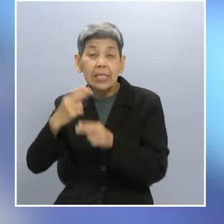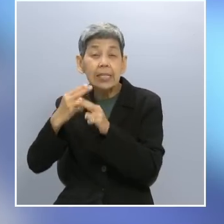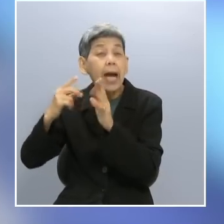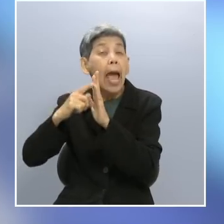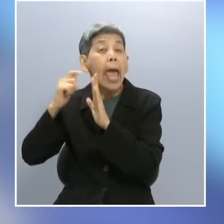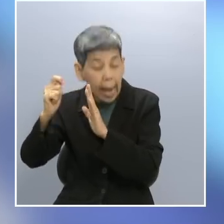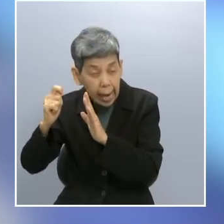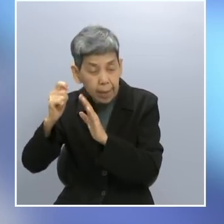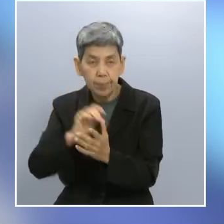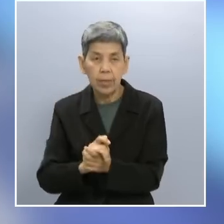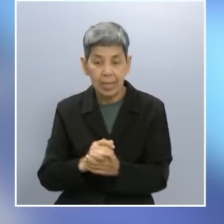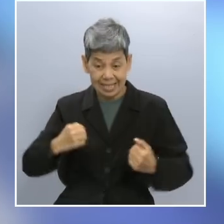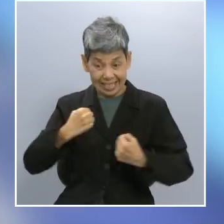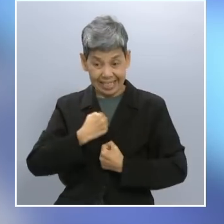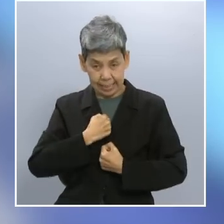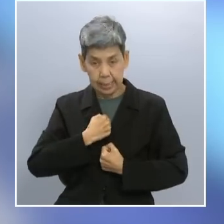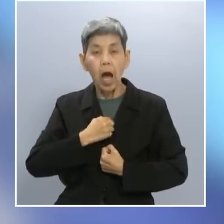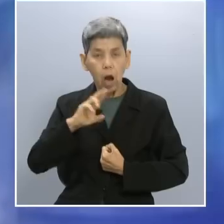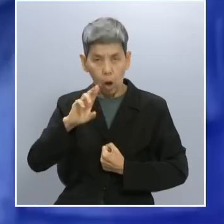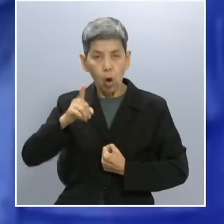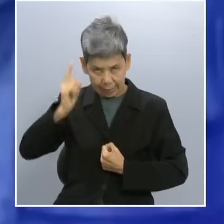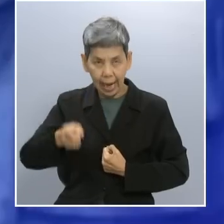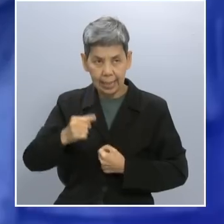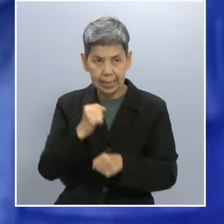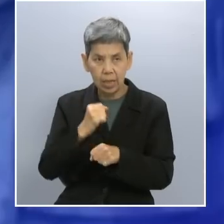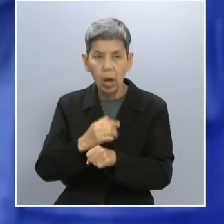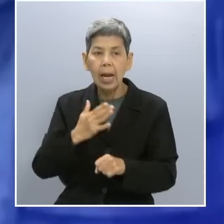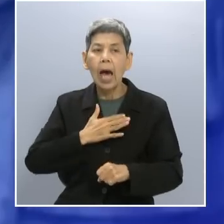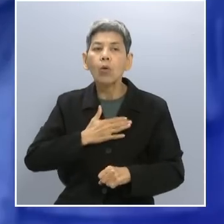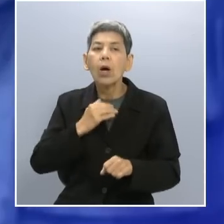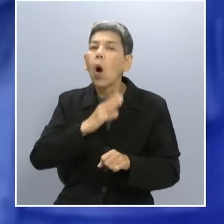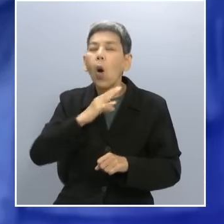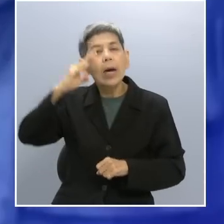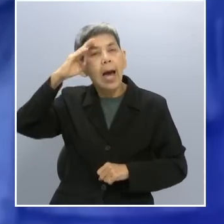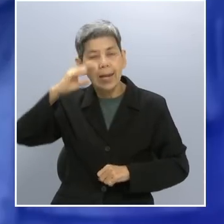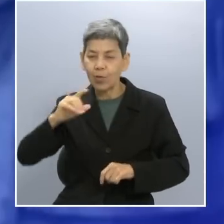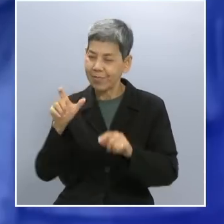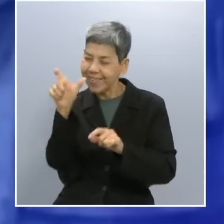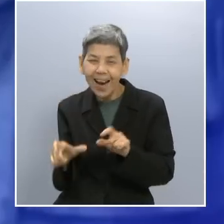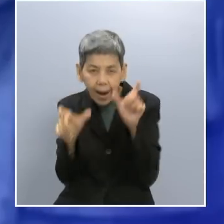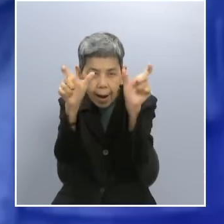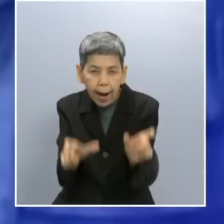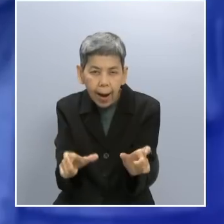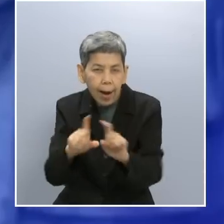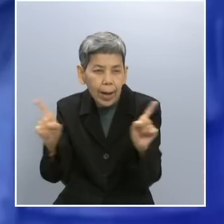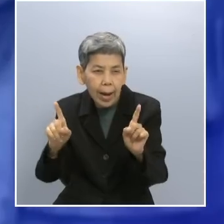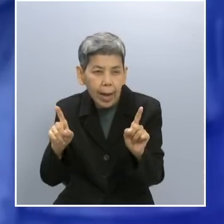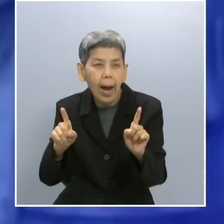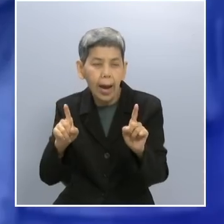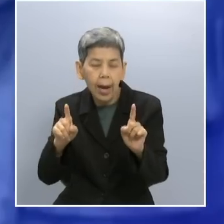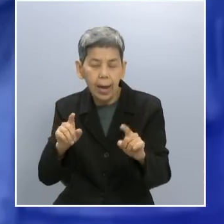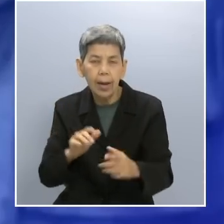เนี่ยอันนั้นน่ะใส่ชุดรดจริงๆแต่มันบอกว่าเป็นทหารอยู่ขวามือใช่ไหม